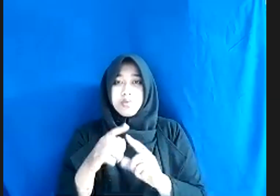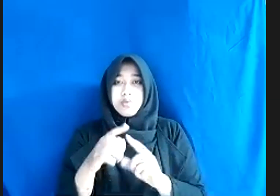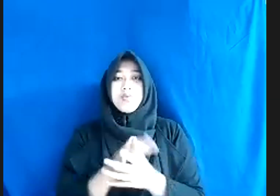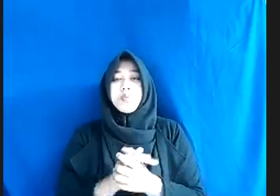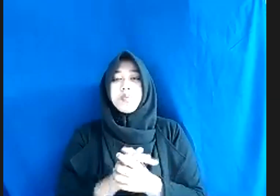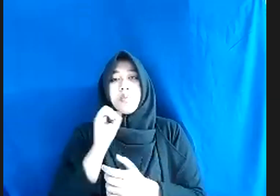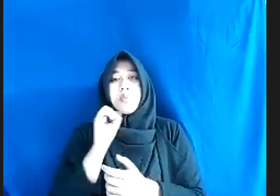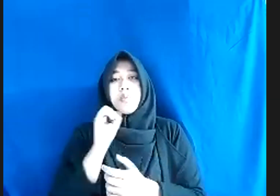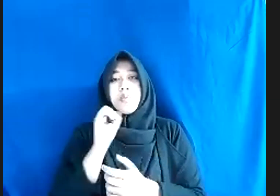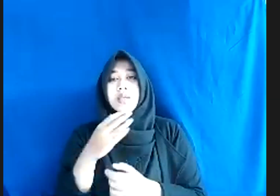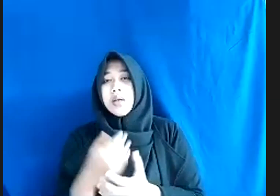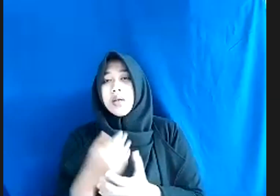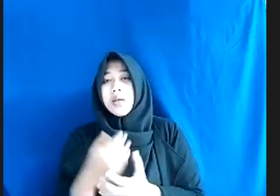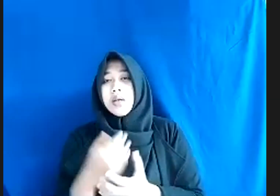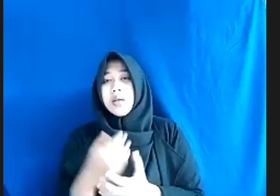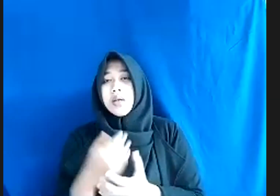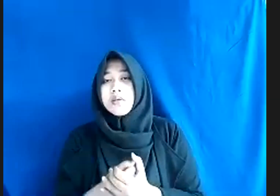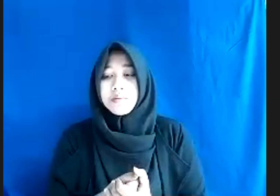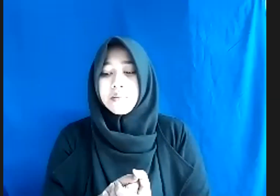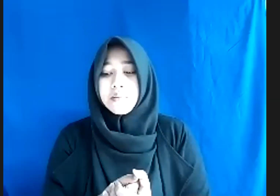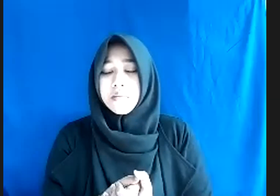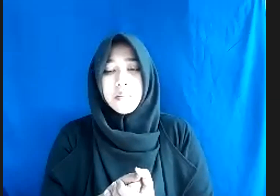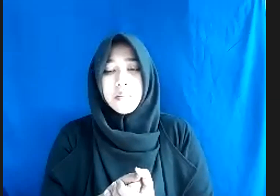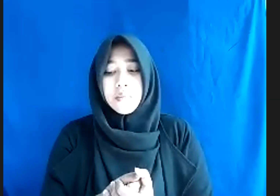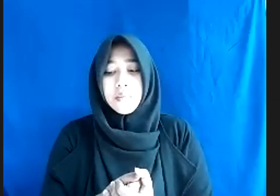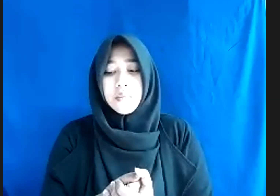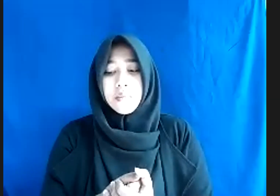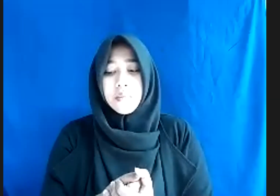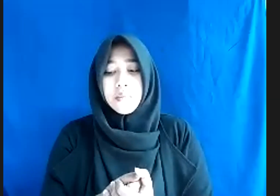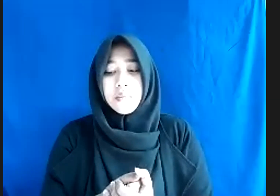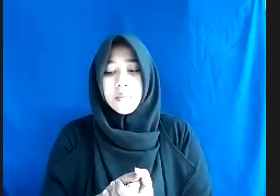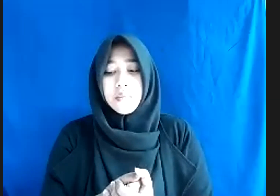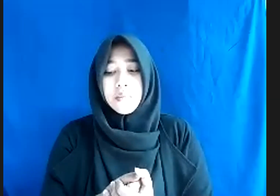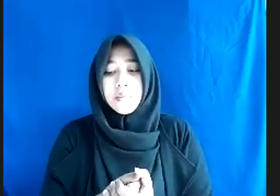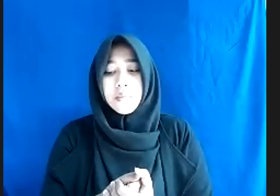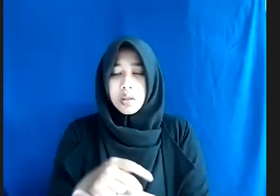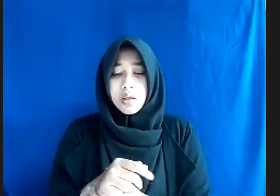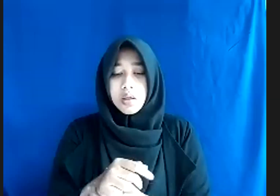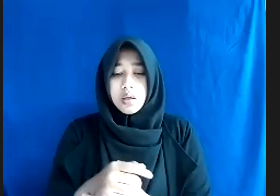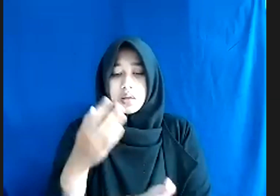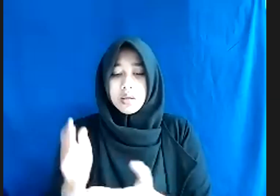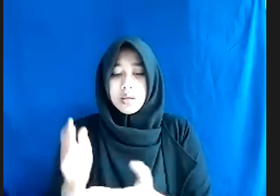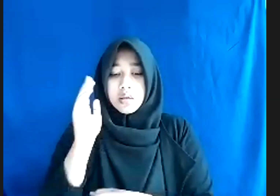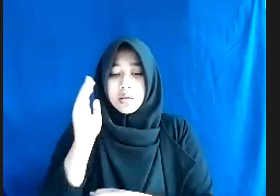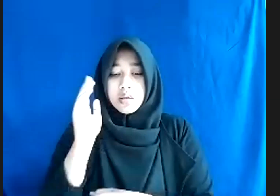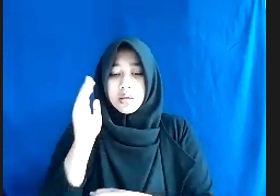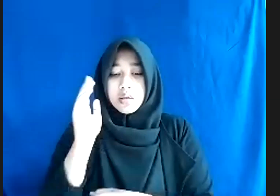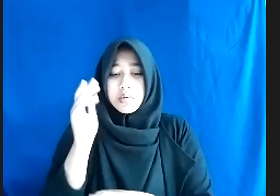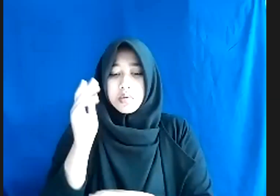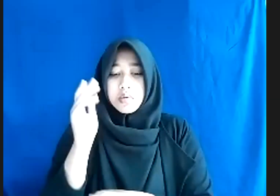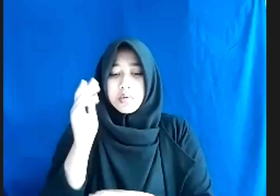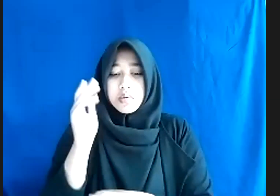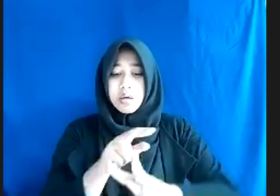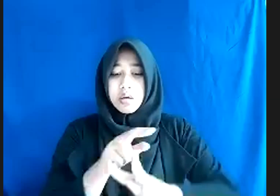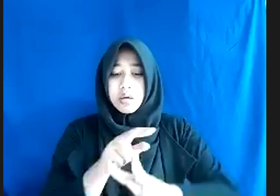dan kita akan bertemu lagi di sesi seminar kedua yang akan dilaksanakan pada tanggal 30